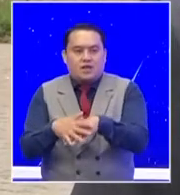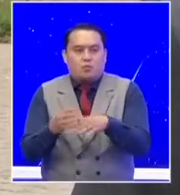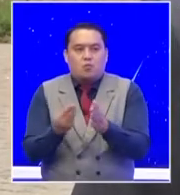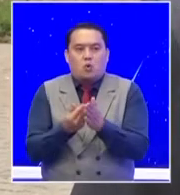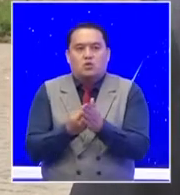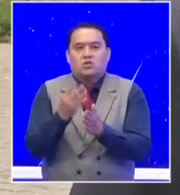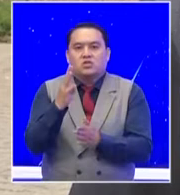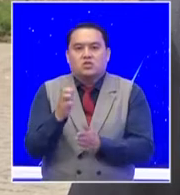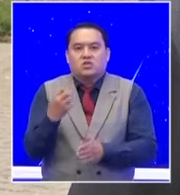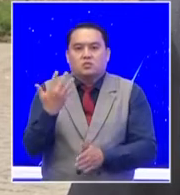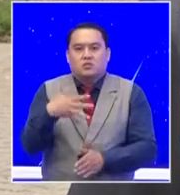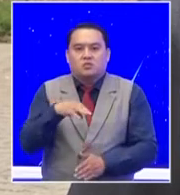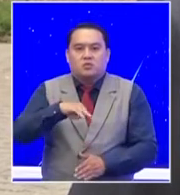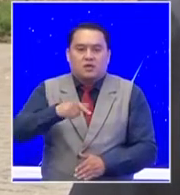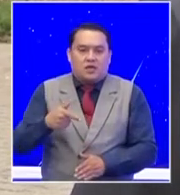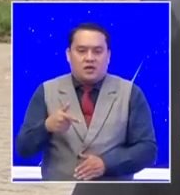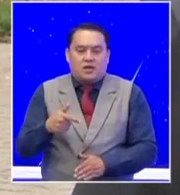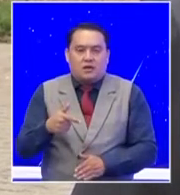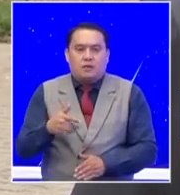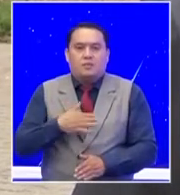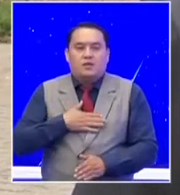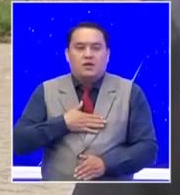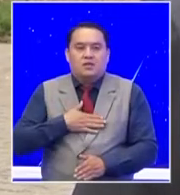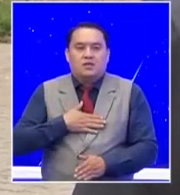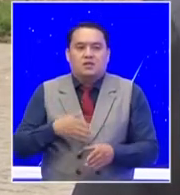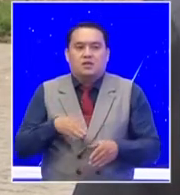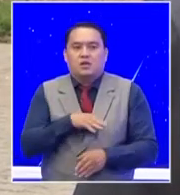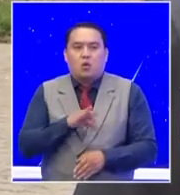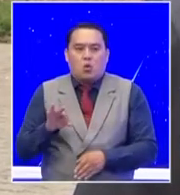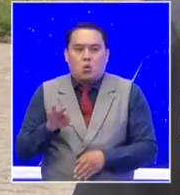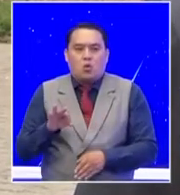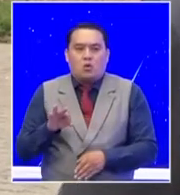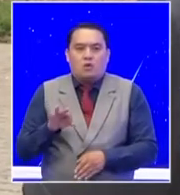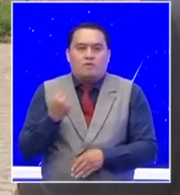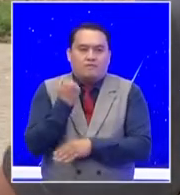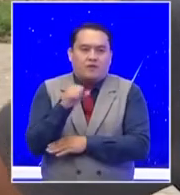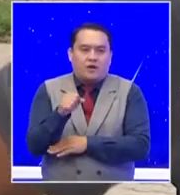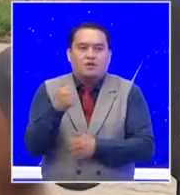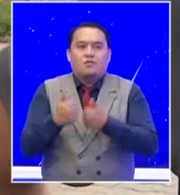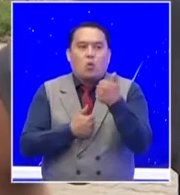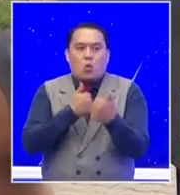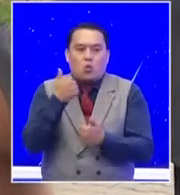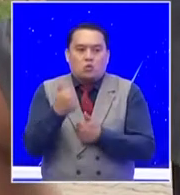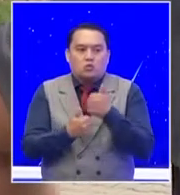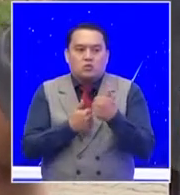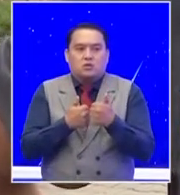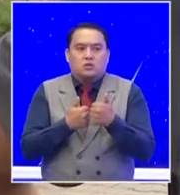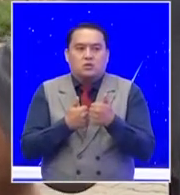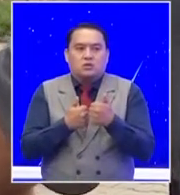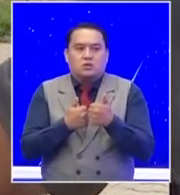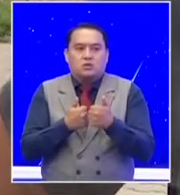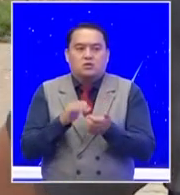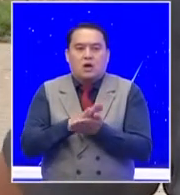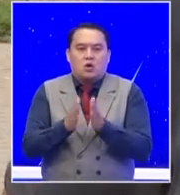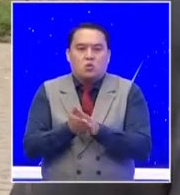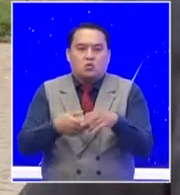бюджета 450 миллионов тенге. Наше ТО «Монолит» выиграло данный конкурс,